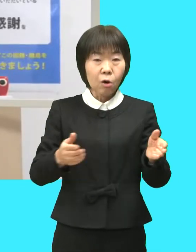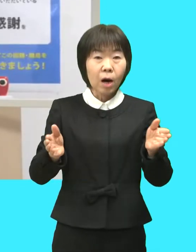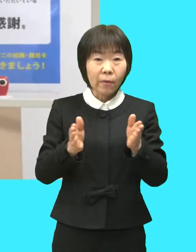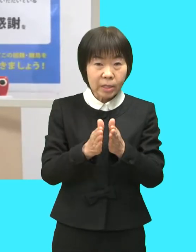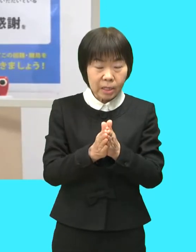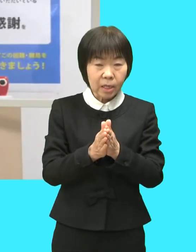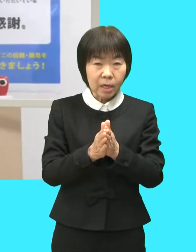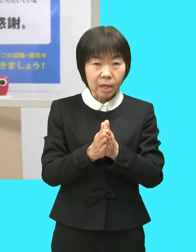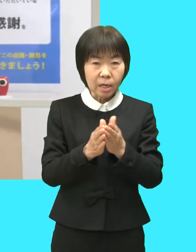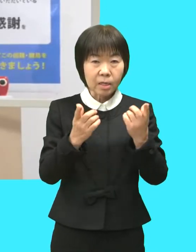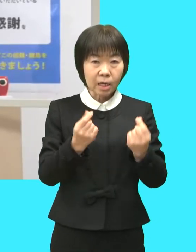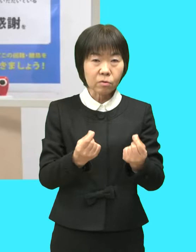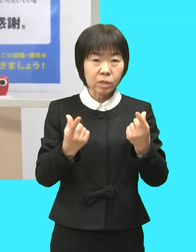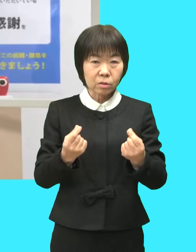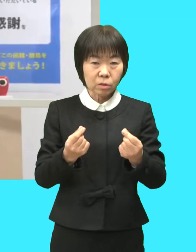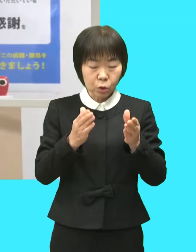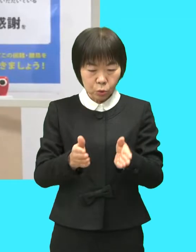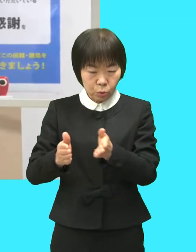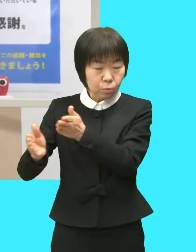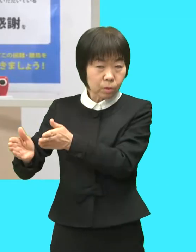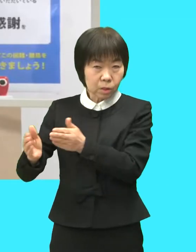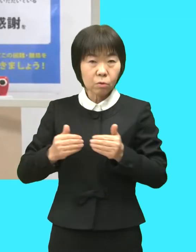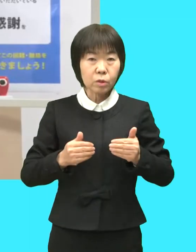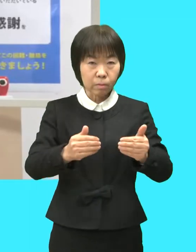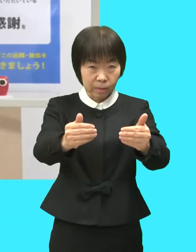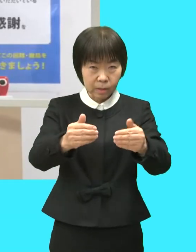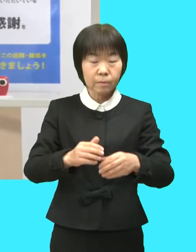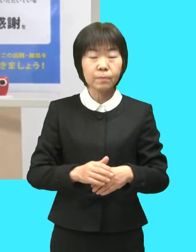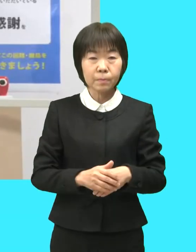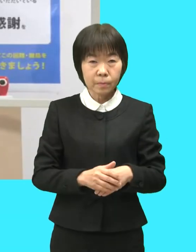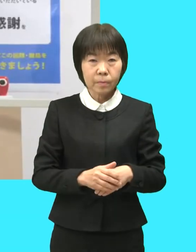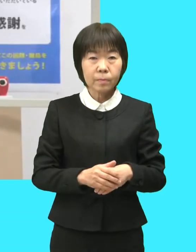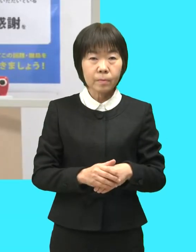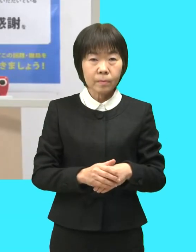て着実に準備を進めてまいります。